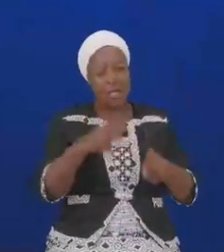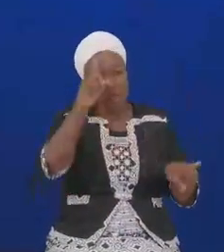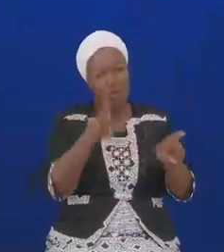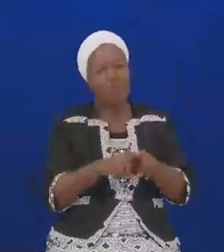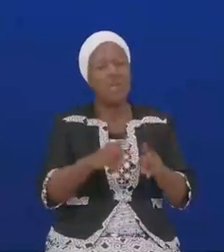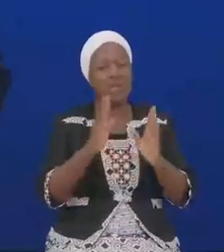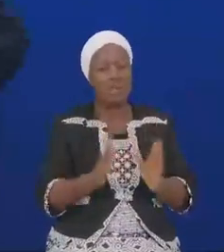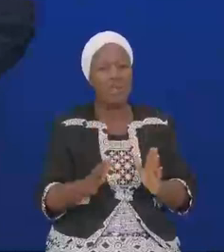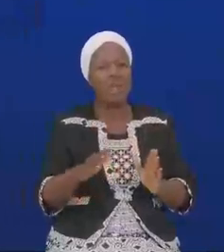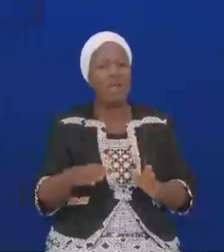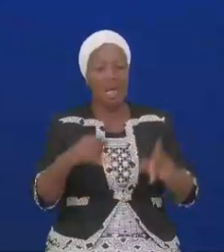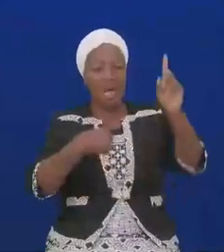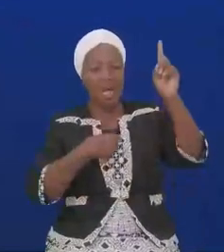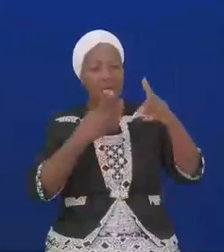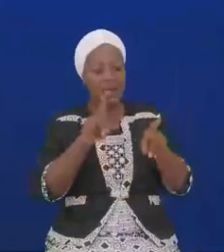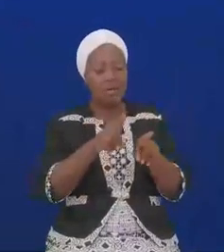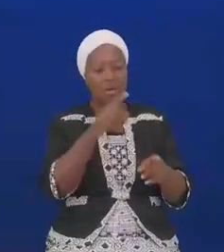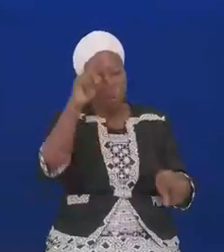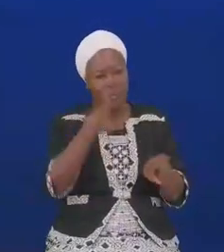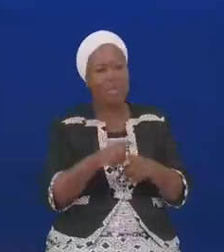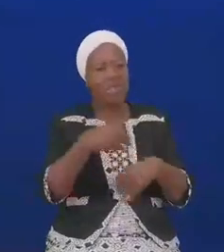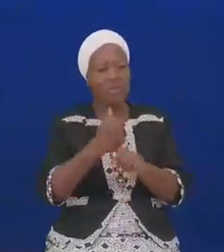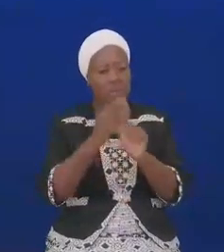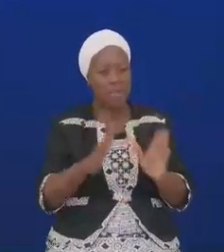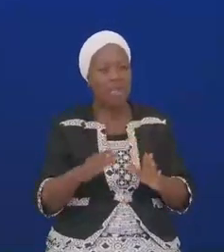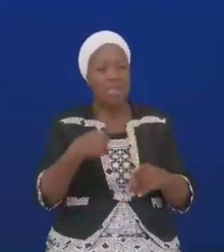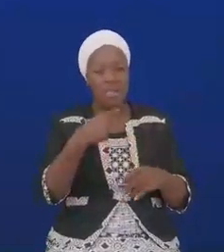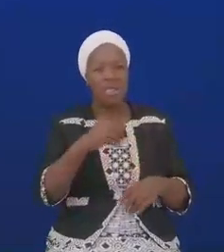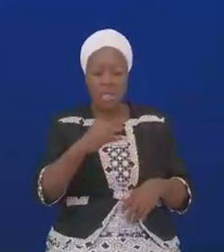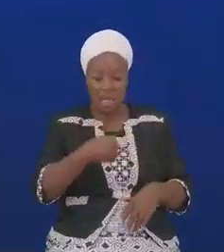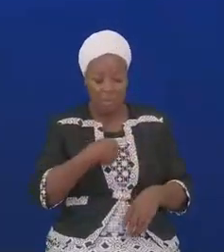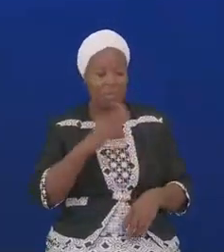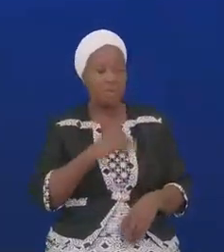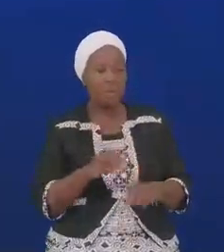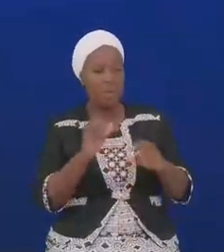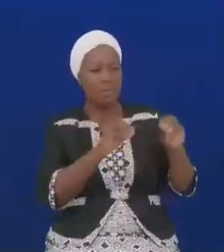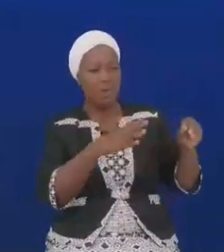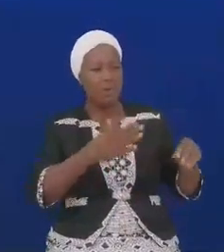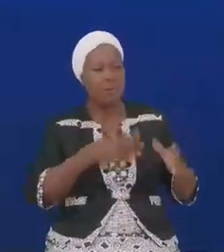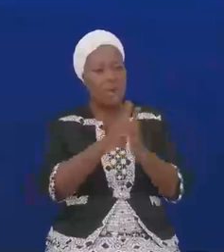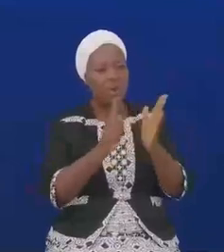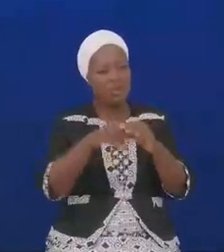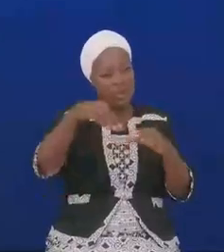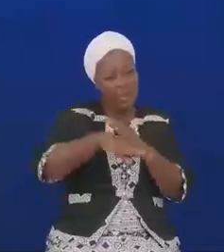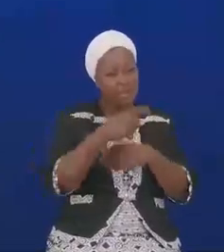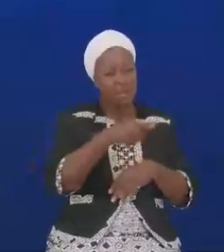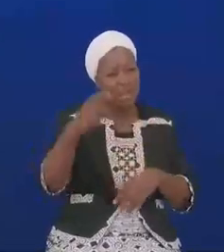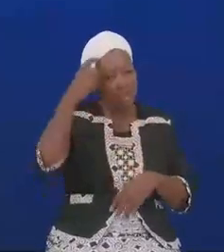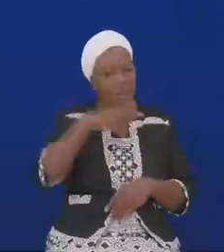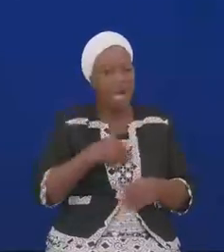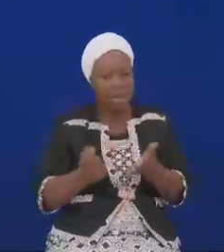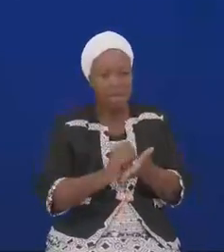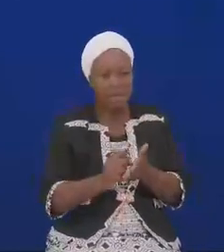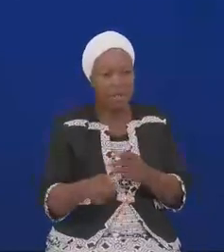fait l'alliance, Dieu, faiseur de l'alliance, je mettrai mes lois dans leur esprit. Je